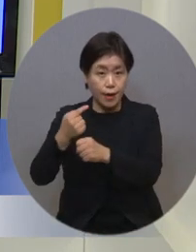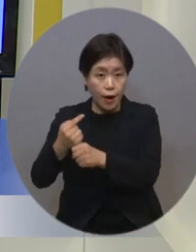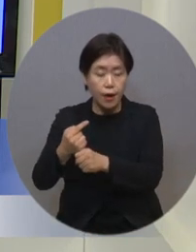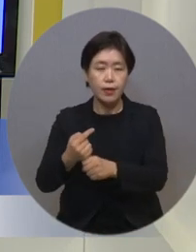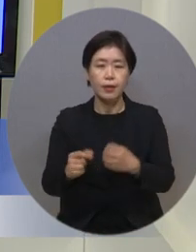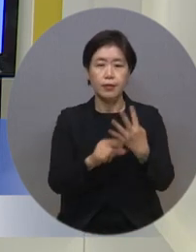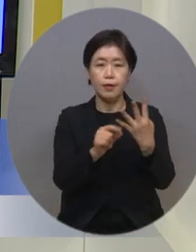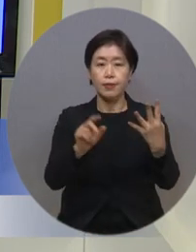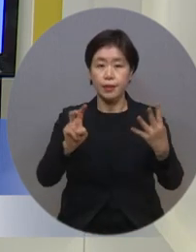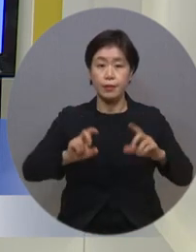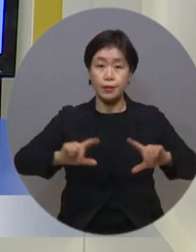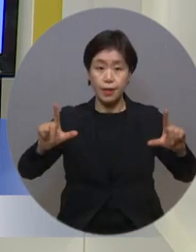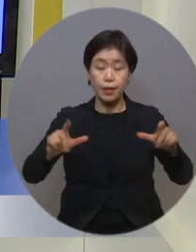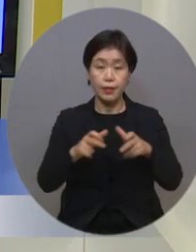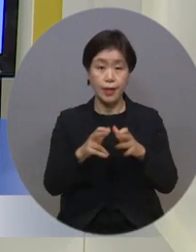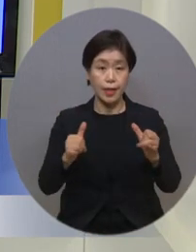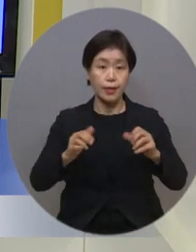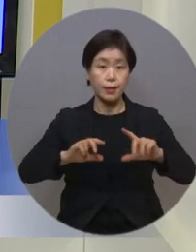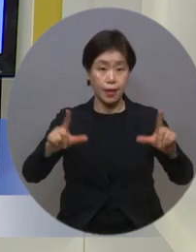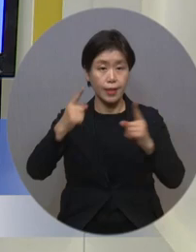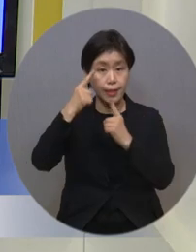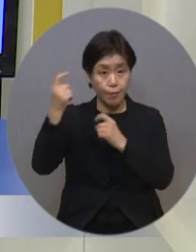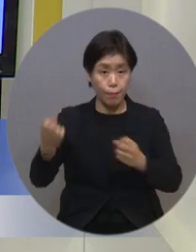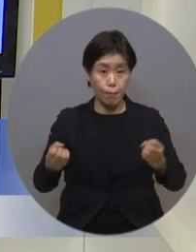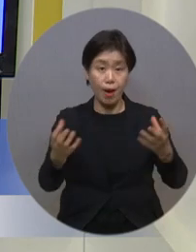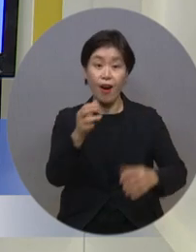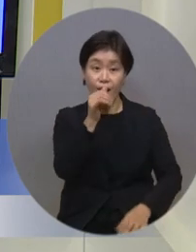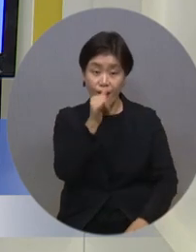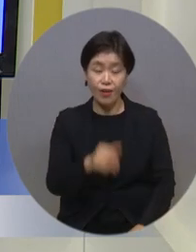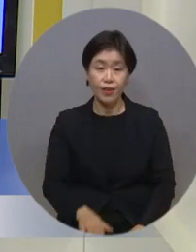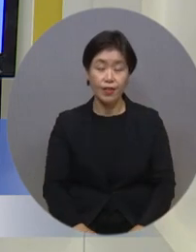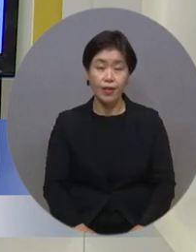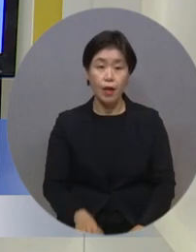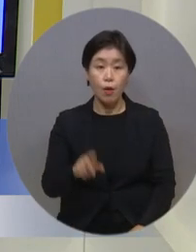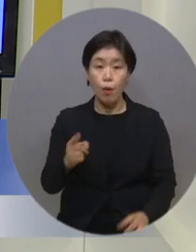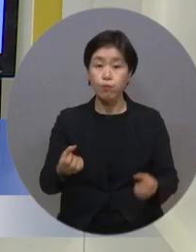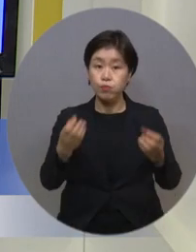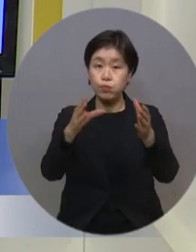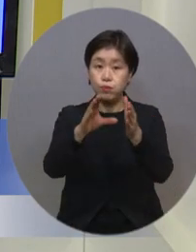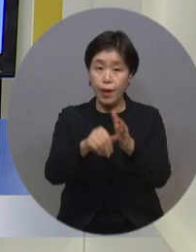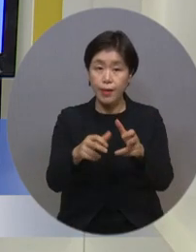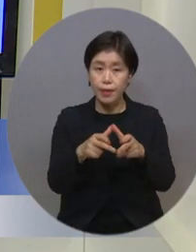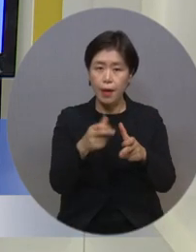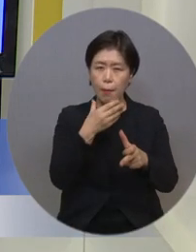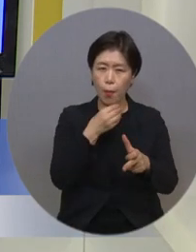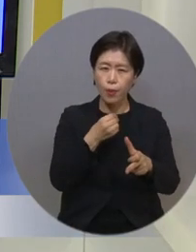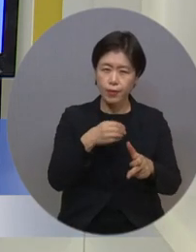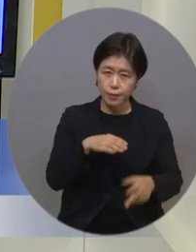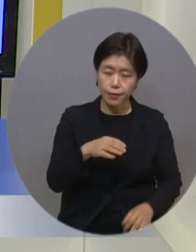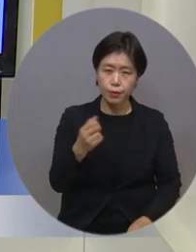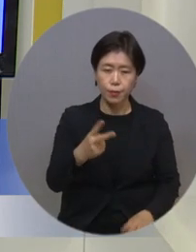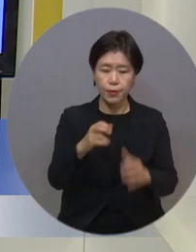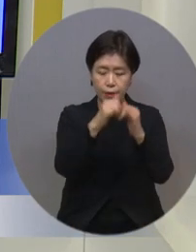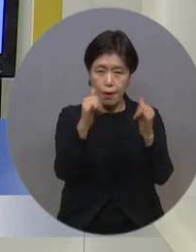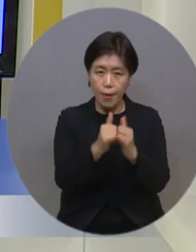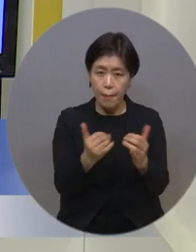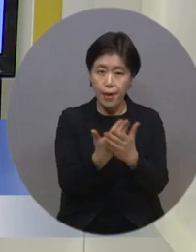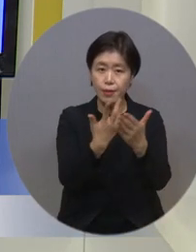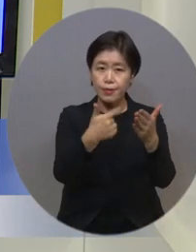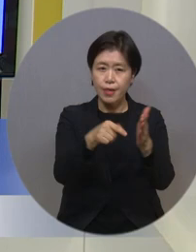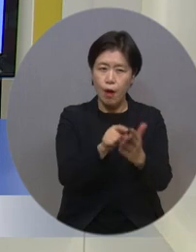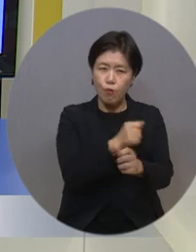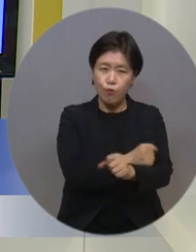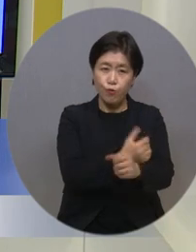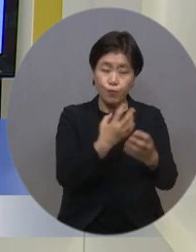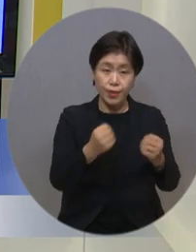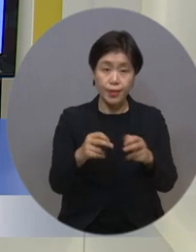4월 20일에는 장애인의 날 기념식이 열리는데요 기념식에는 장애인복지와 사회발전에 기여한 장애인에게